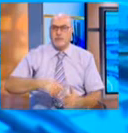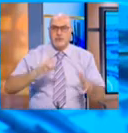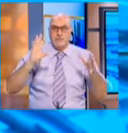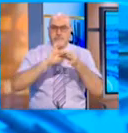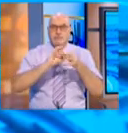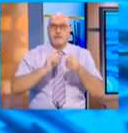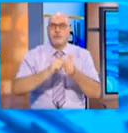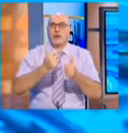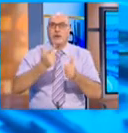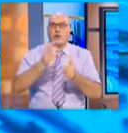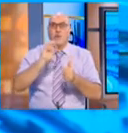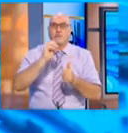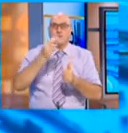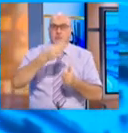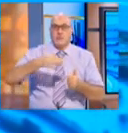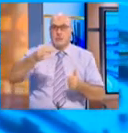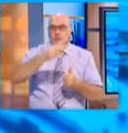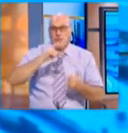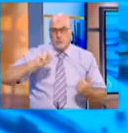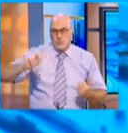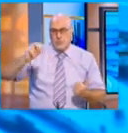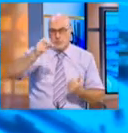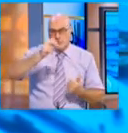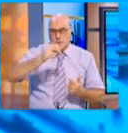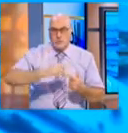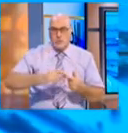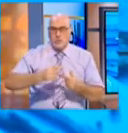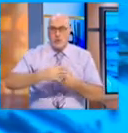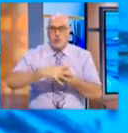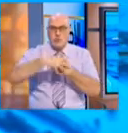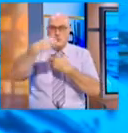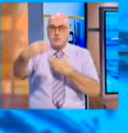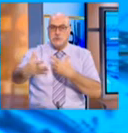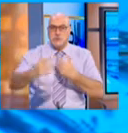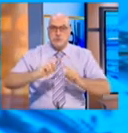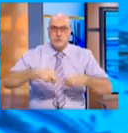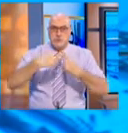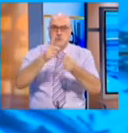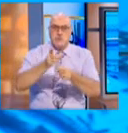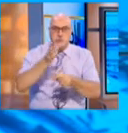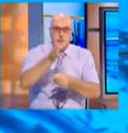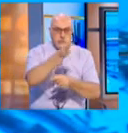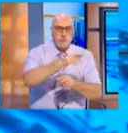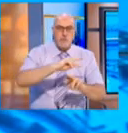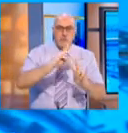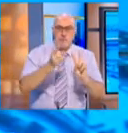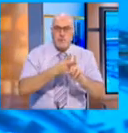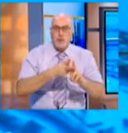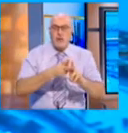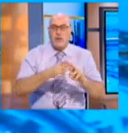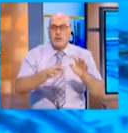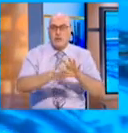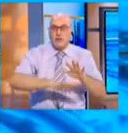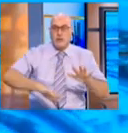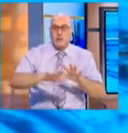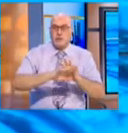مع الديوان الوطني الجزائري للسياحة خرجات سياحية للتعريف بالمقومات السياحية والمعالم